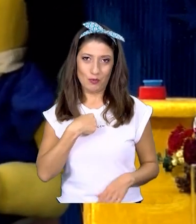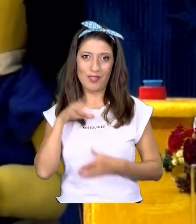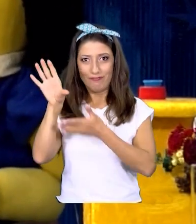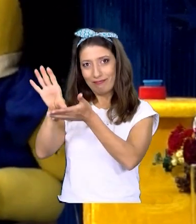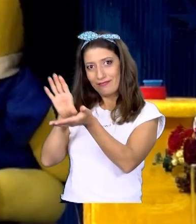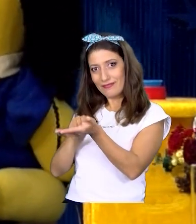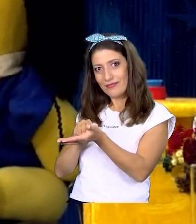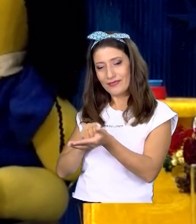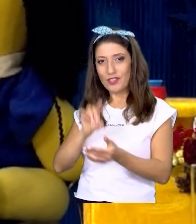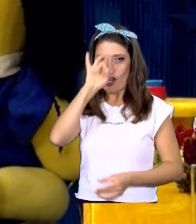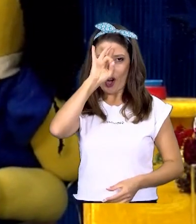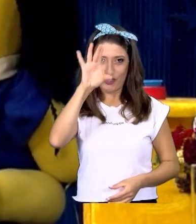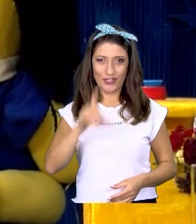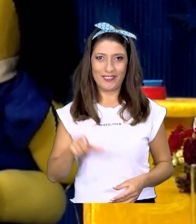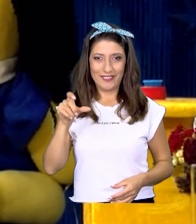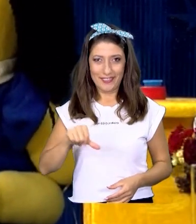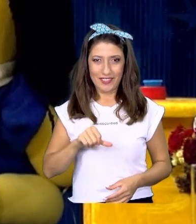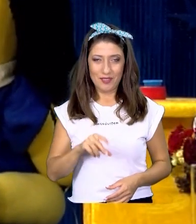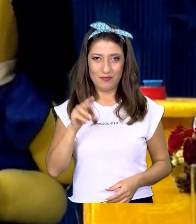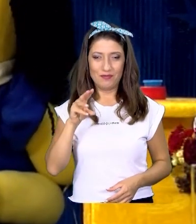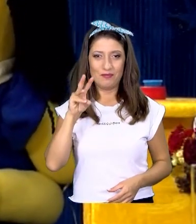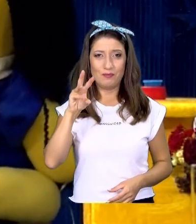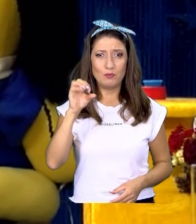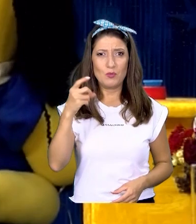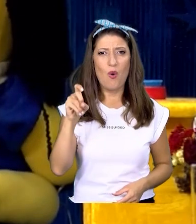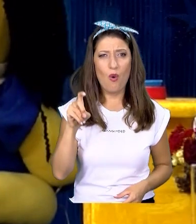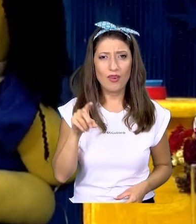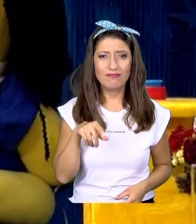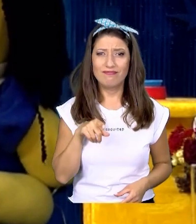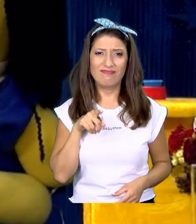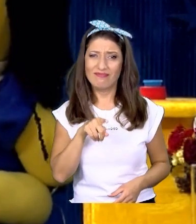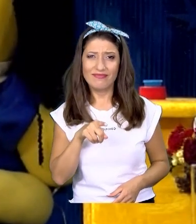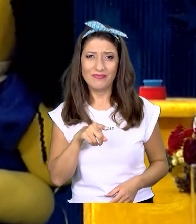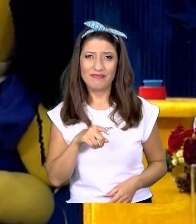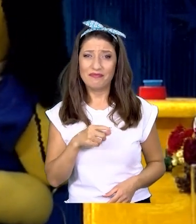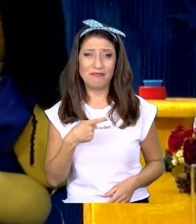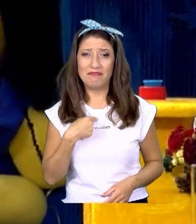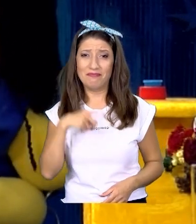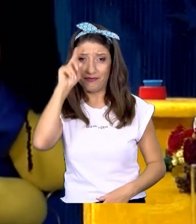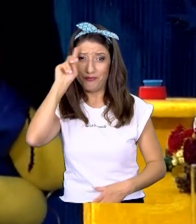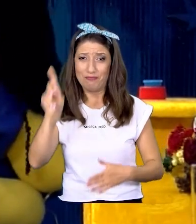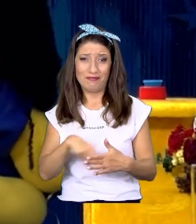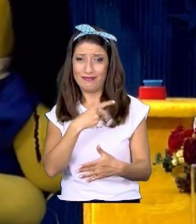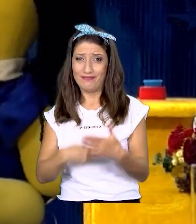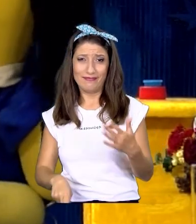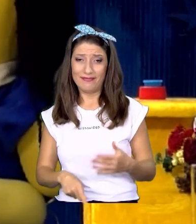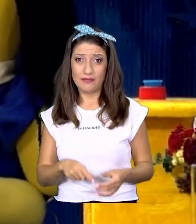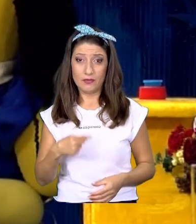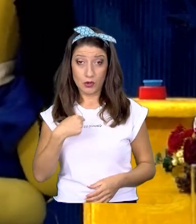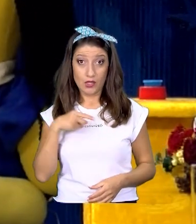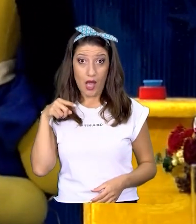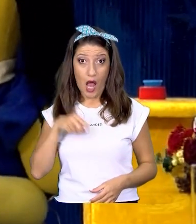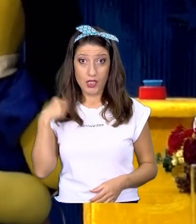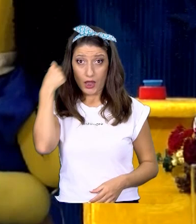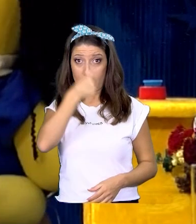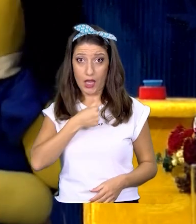եմ ես էլ հանճար լինել, դմլդոխ։ Մոխ, դե դա քիչ հավանական է։ Որ